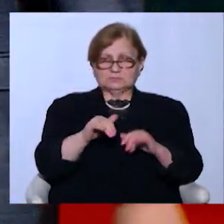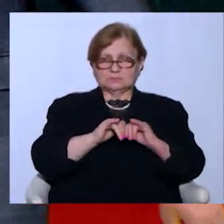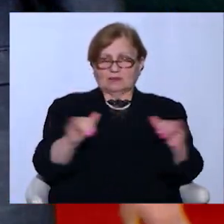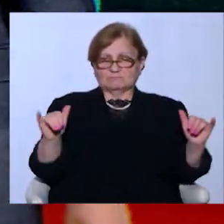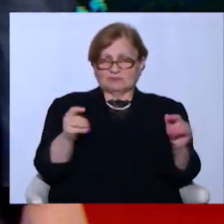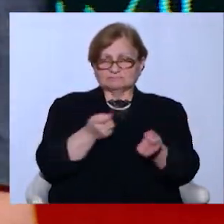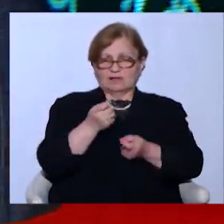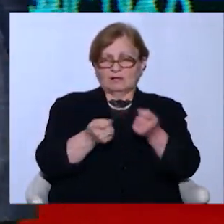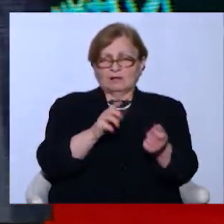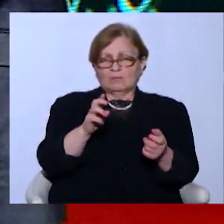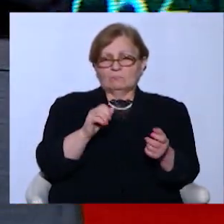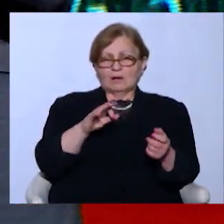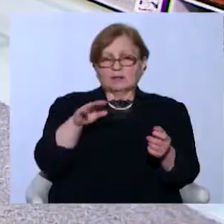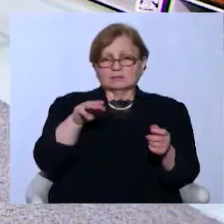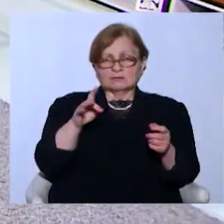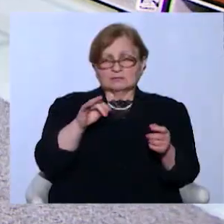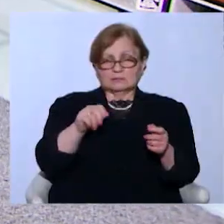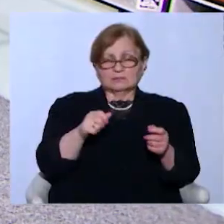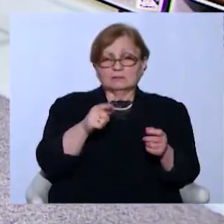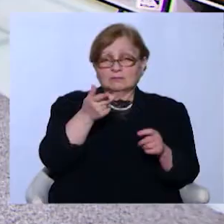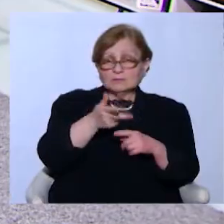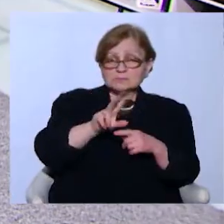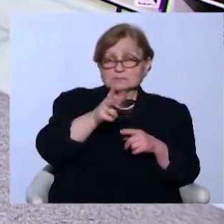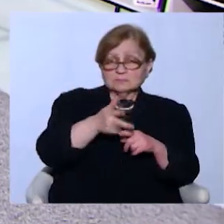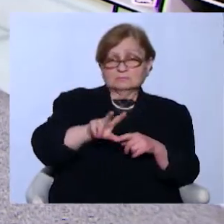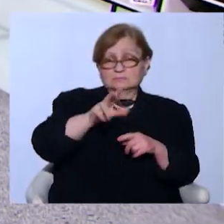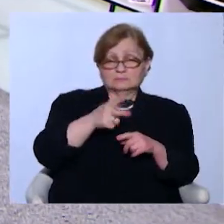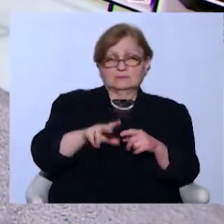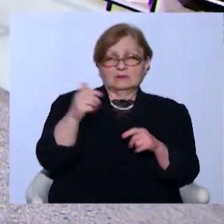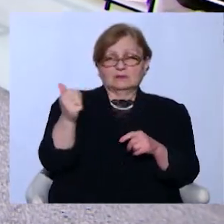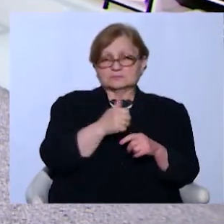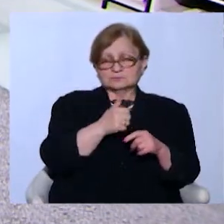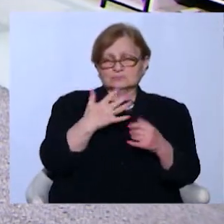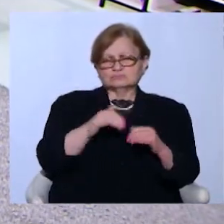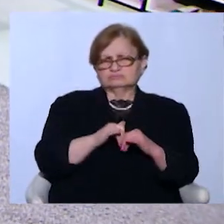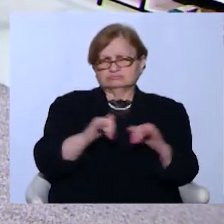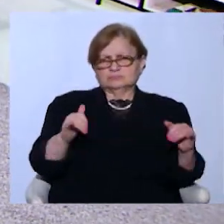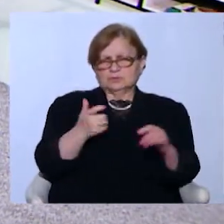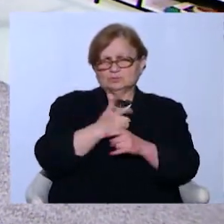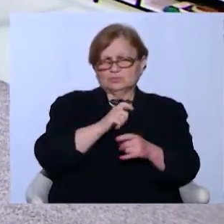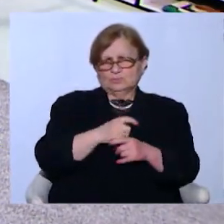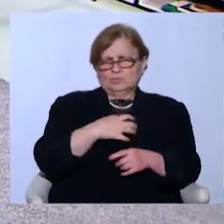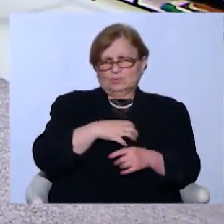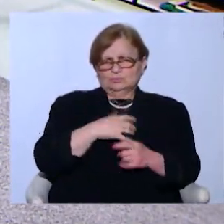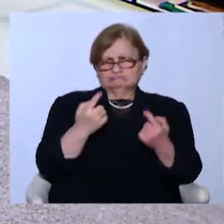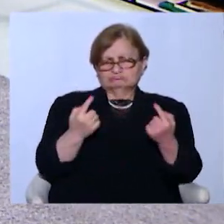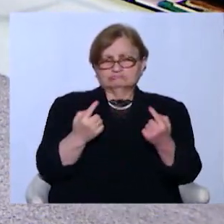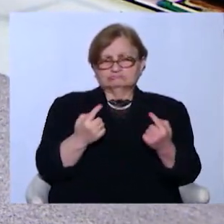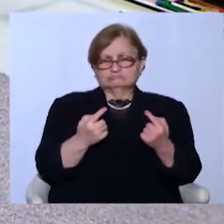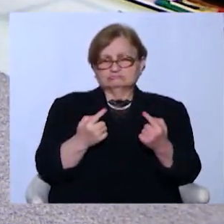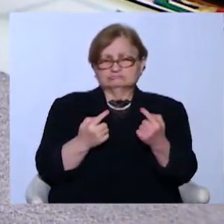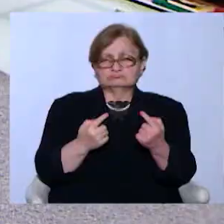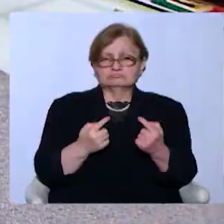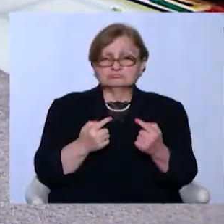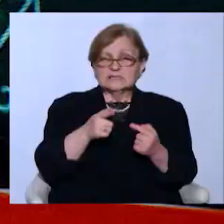თითქმის 44000. ანუ აი ეს სამაგმა ზრდამ ერთ კვირაში მიყვანა უკვე აი საკმაოდ სერიოზულ რიცხვებამდე. მაგრამ ბაქტერიები